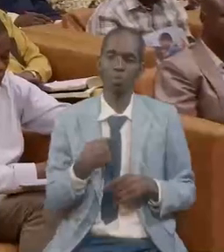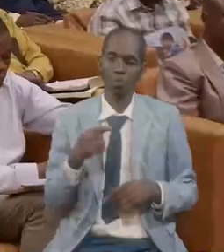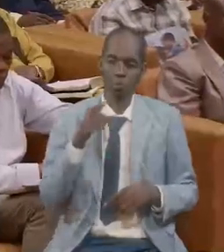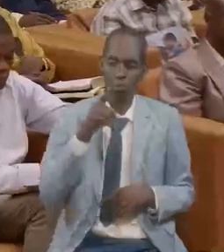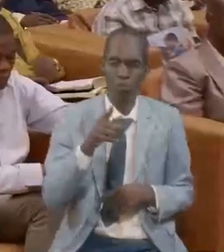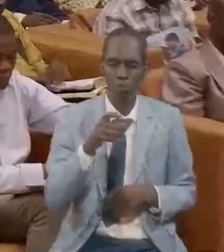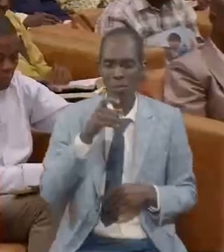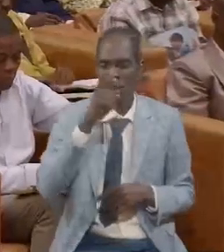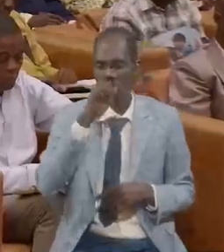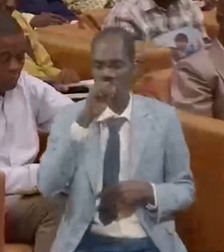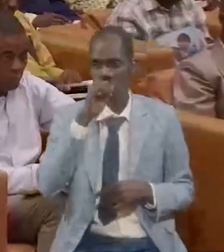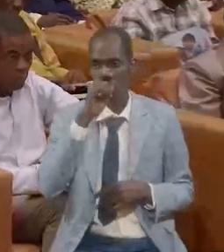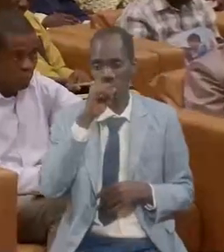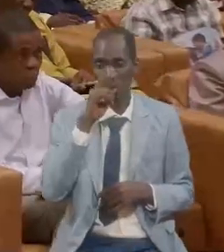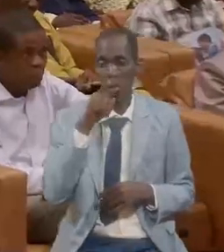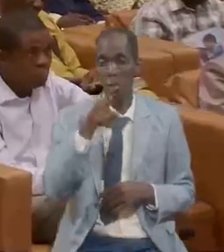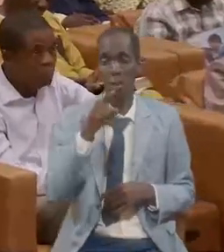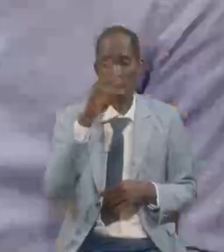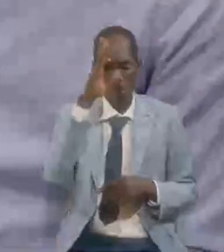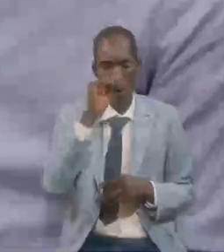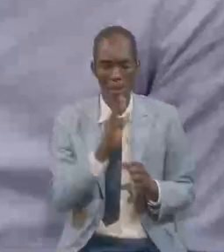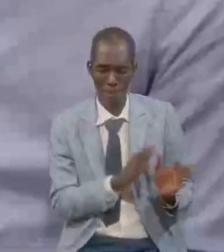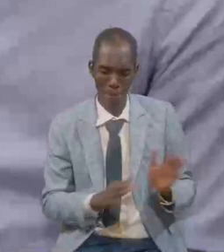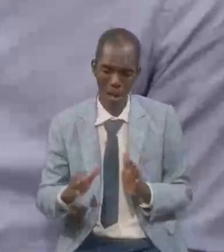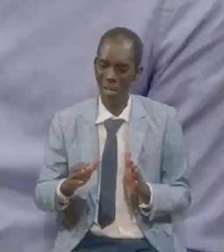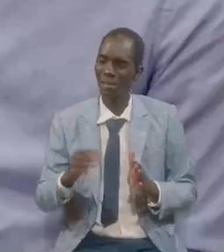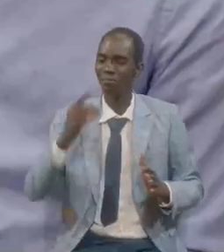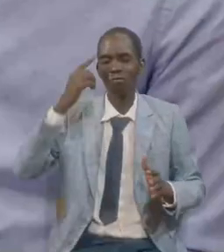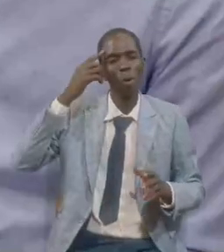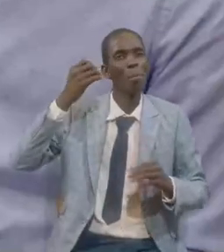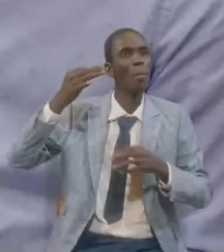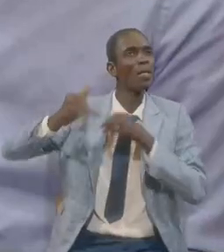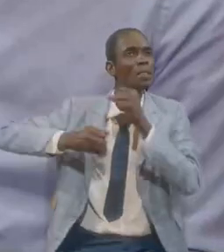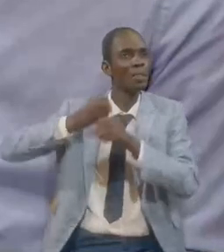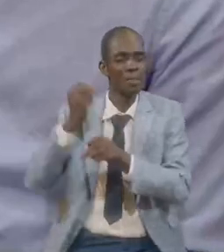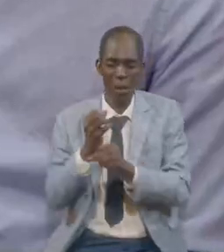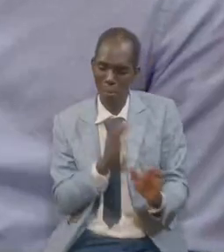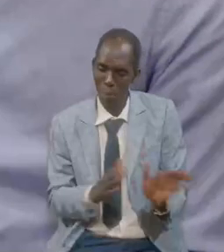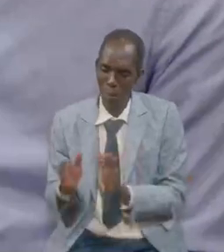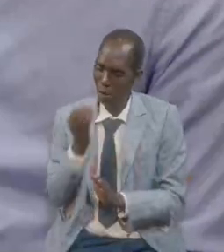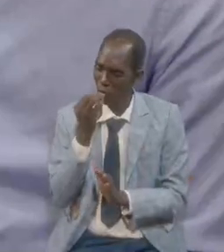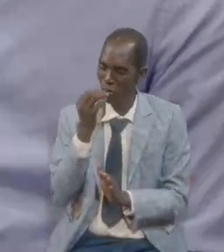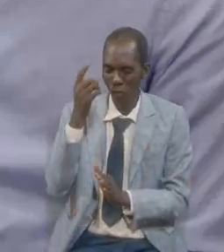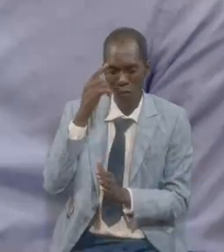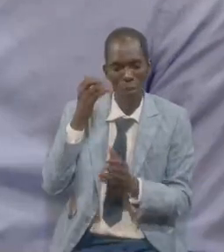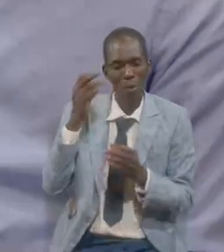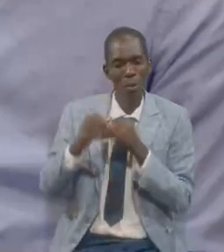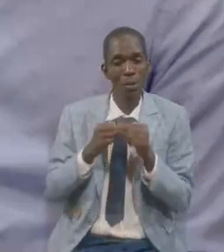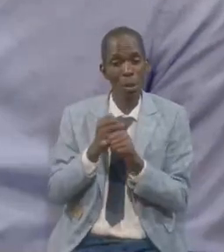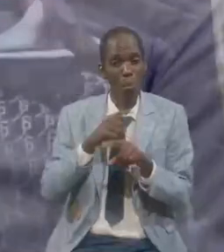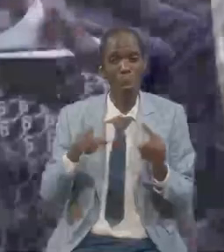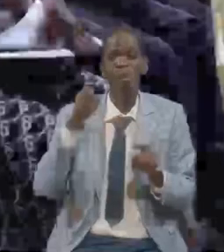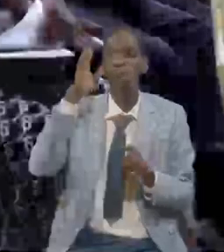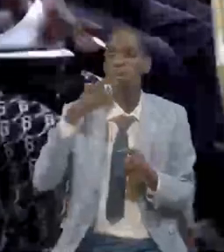nuit même. Il pensait à plusieurs années, cette nuit même. Ton âme te sera